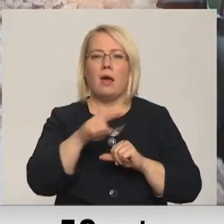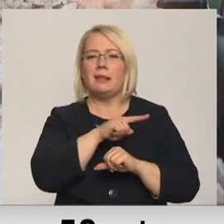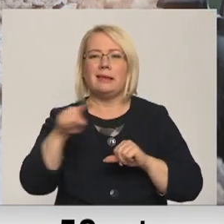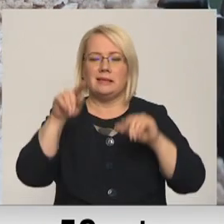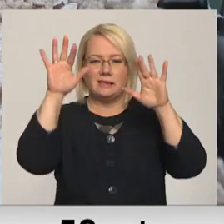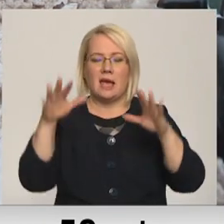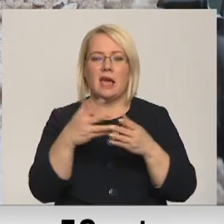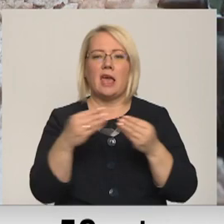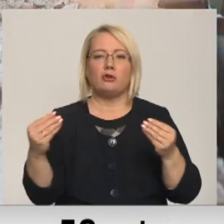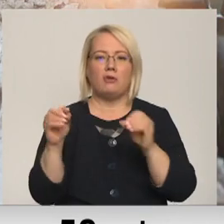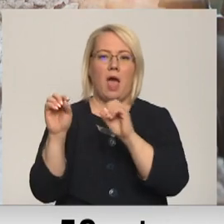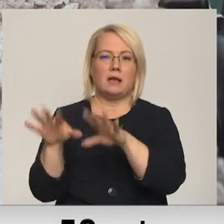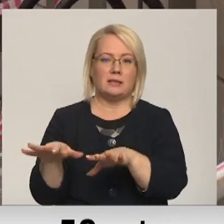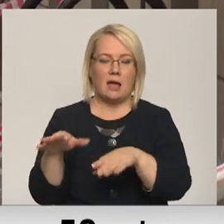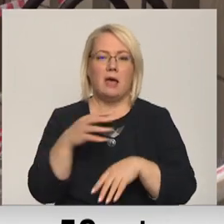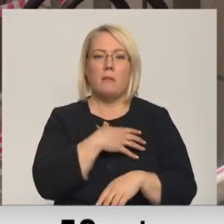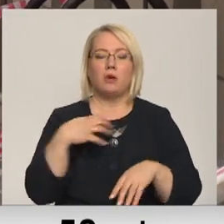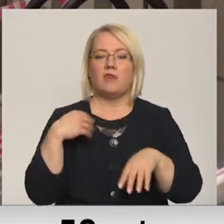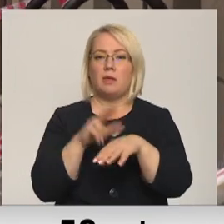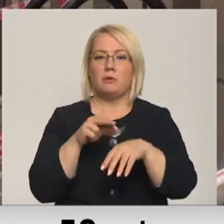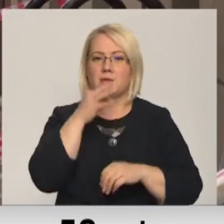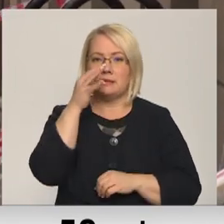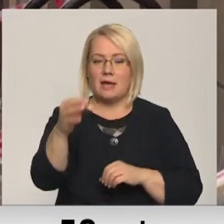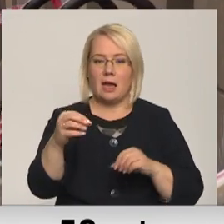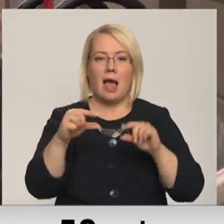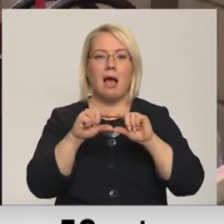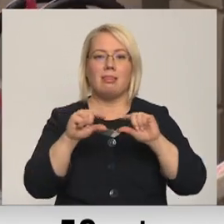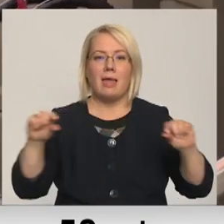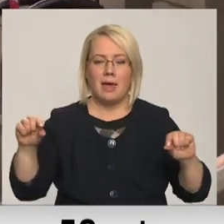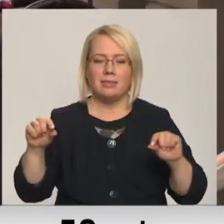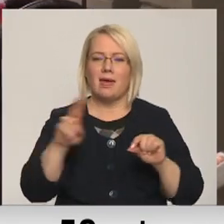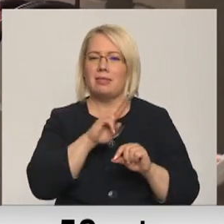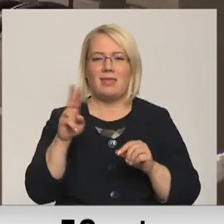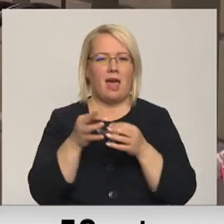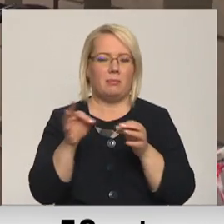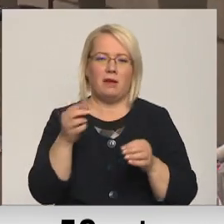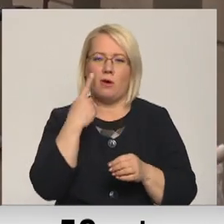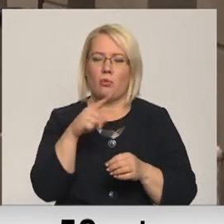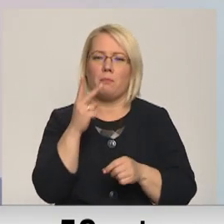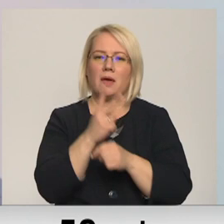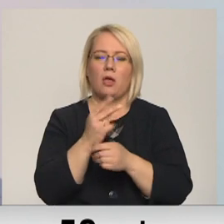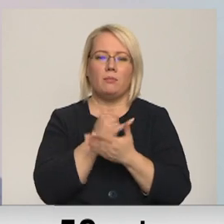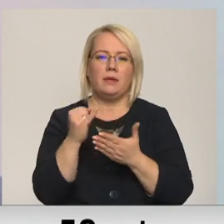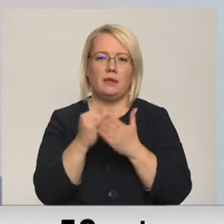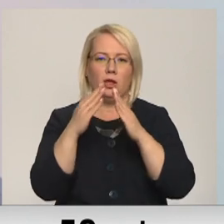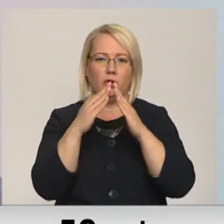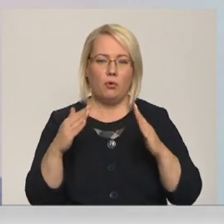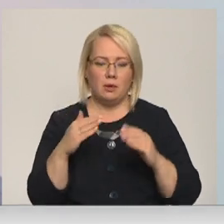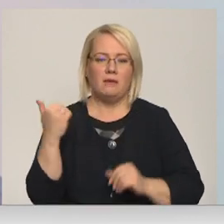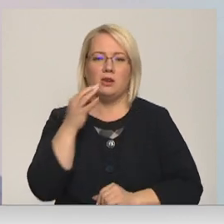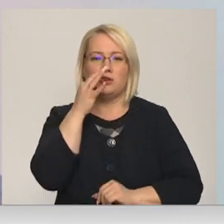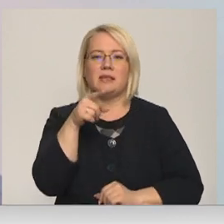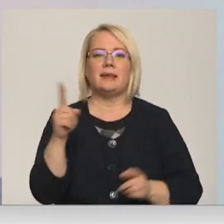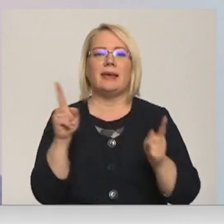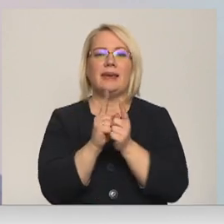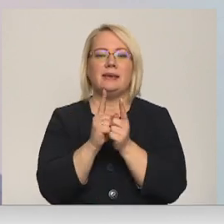sniega nokušanai. Pašvaldības policija uzsver, lentes neatbrīvo no pienākuma tīrīt jumtu. Tas var būt īstermiņa risinājums